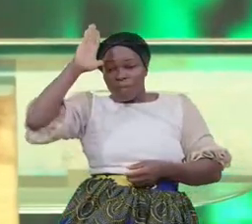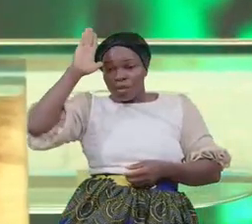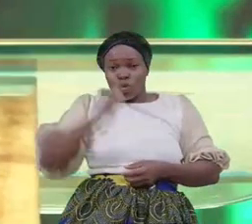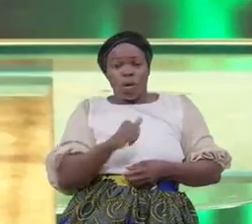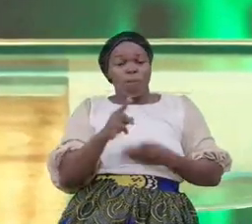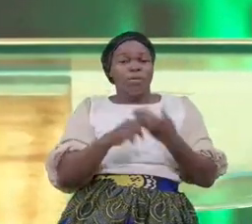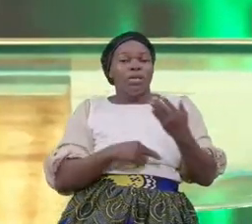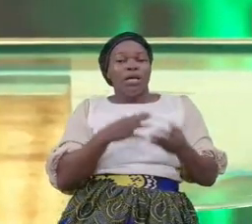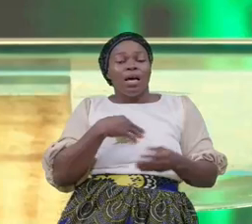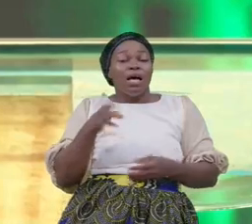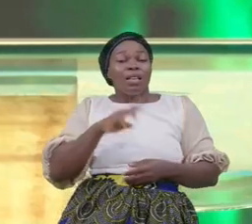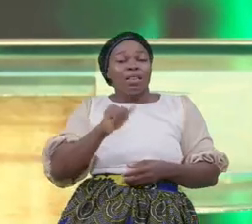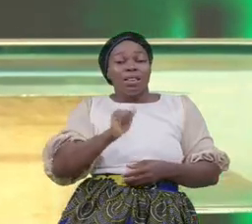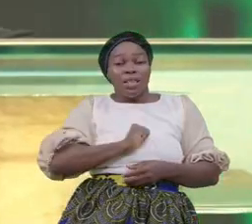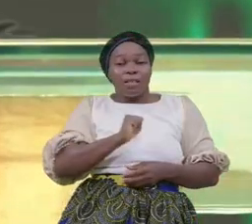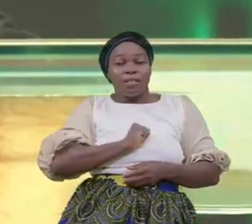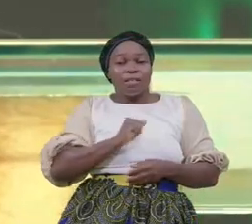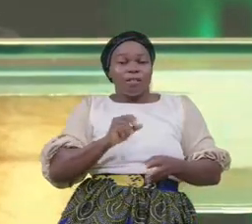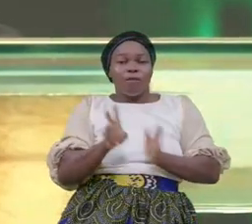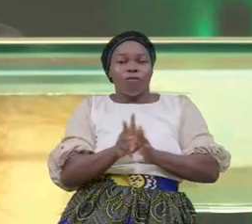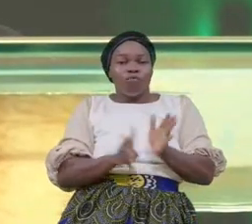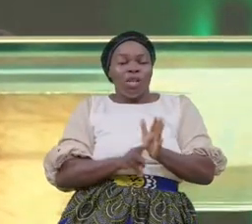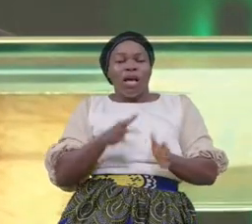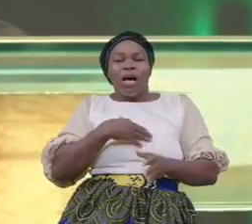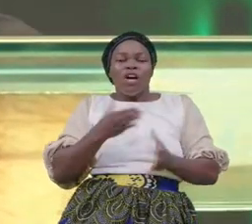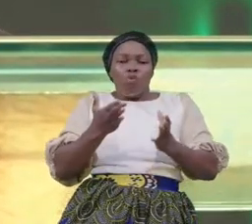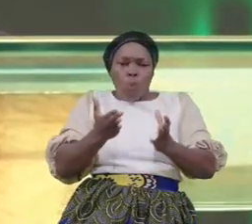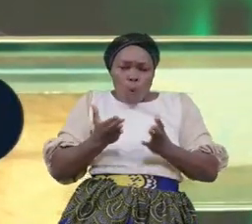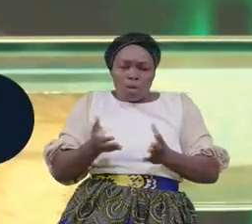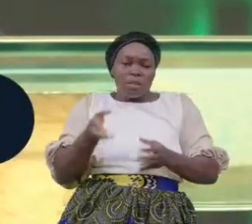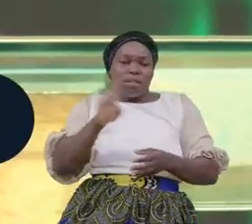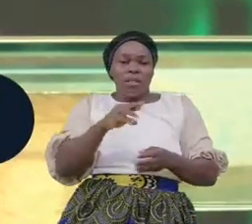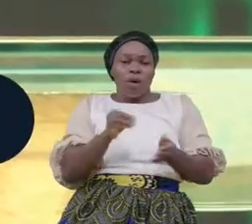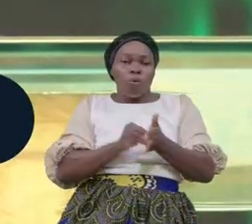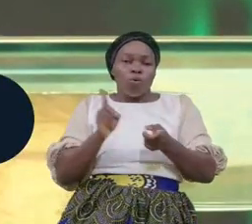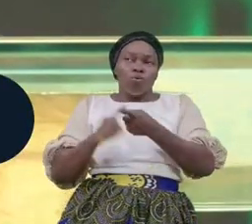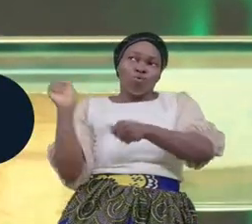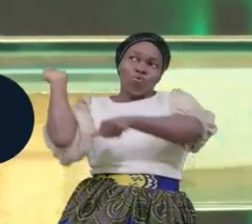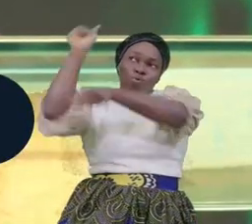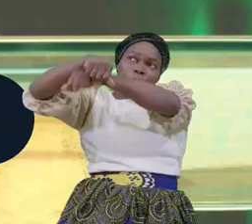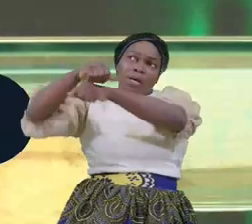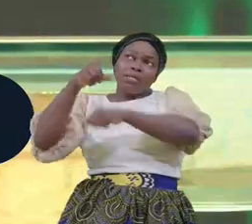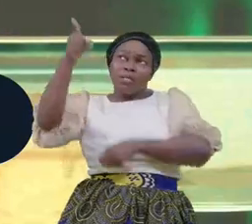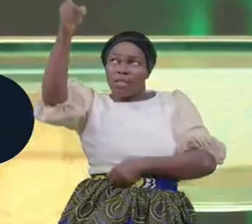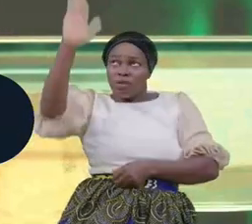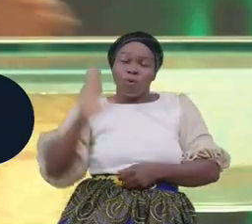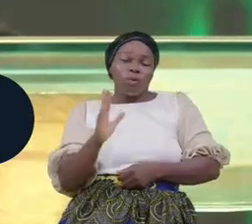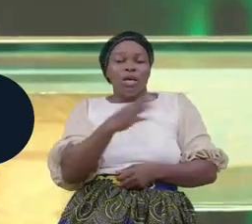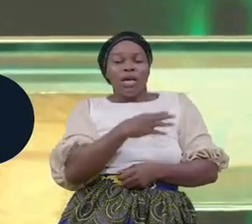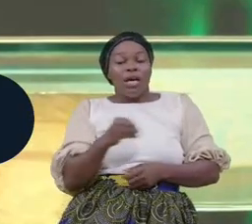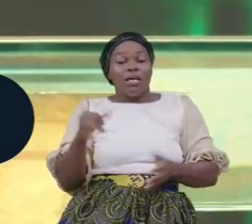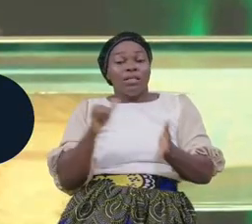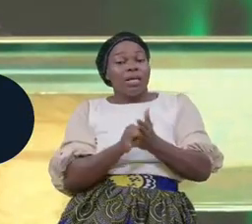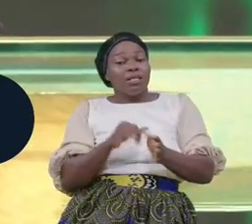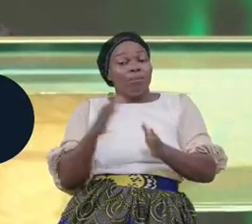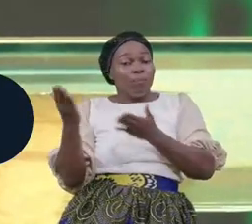têtu, obstiné, rebelle, vous blasphémez mon nom. Ils ont perdu la puissance et l'autorité, ils ont perdu la